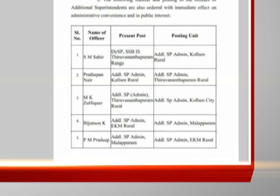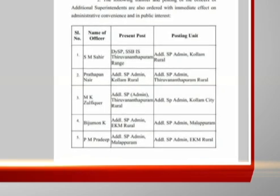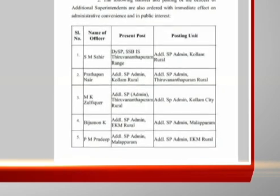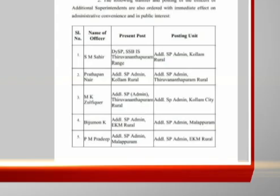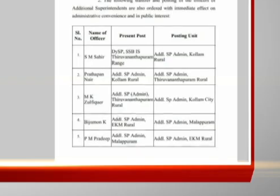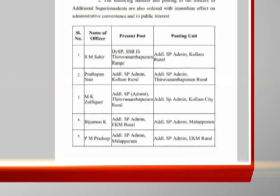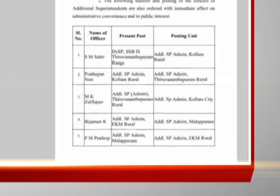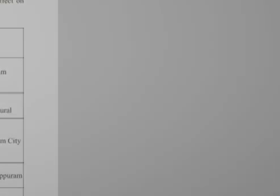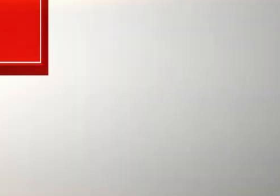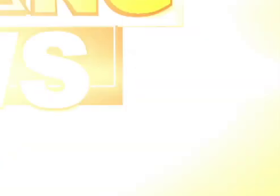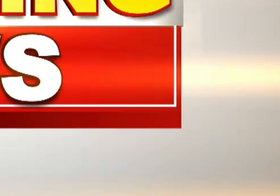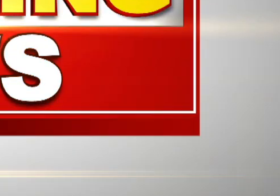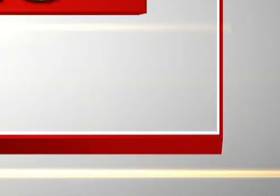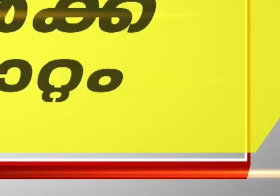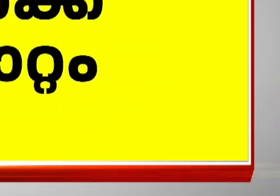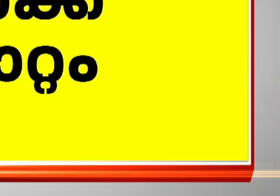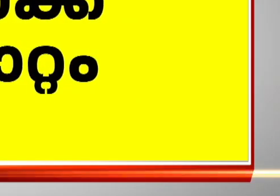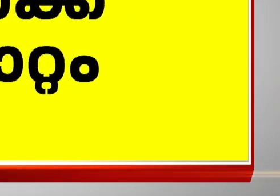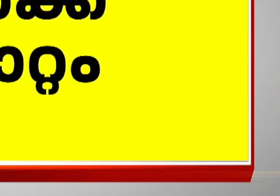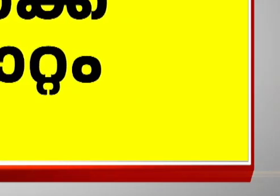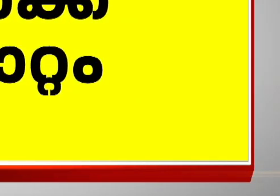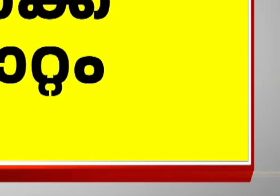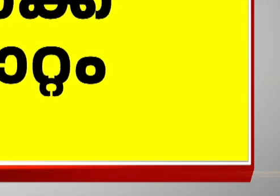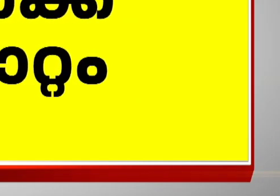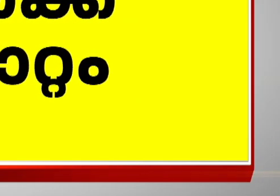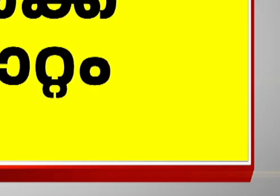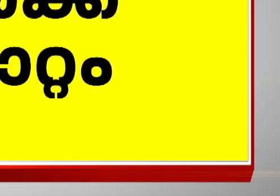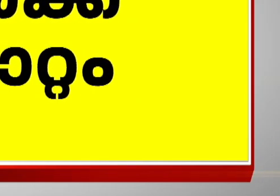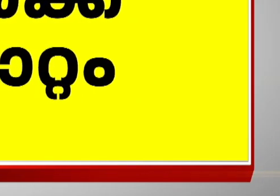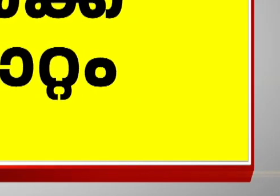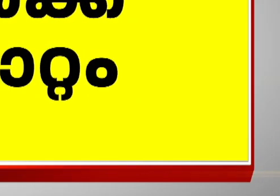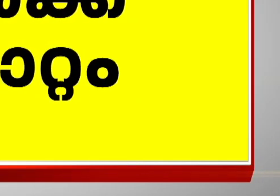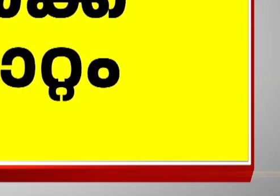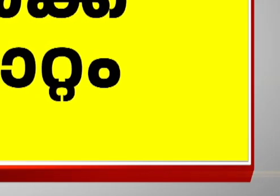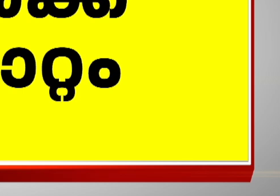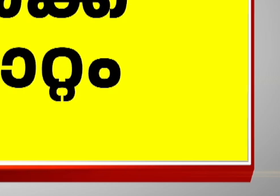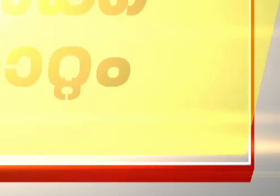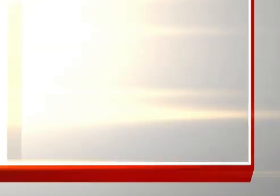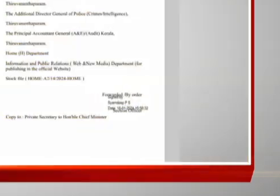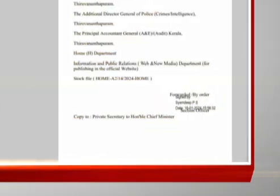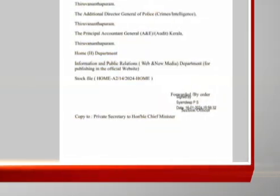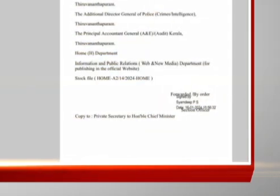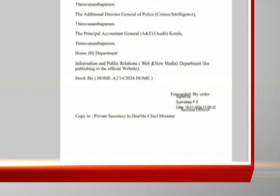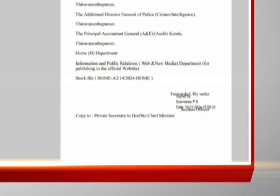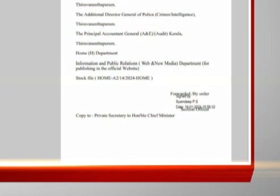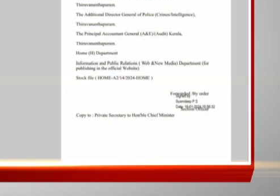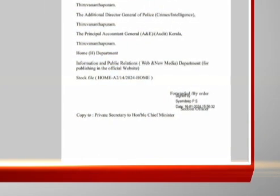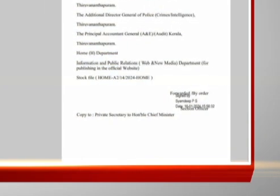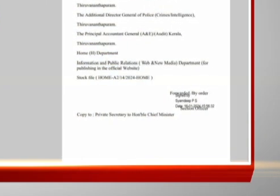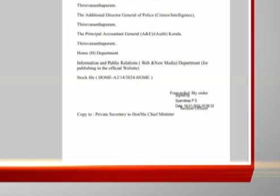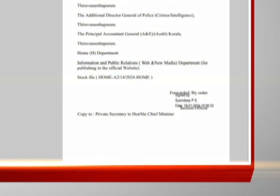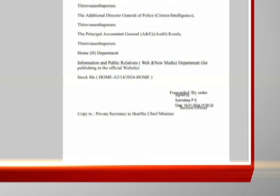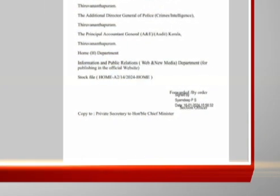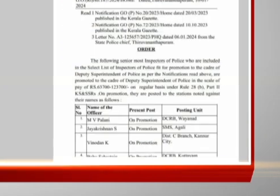നിയന്ത്രണങ്ങൾക്ക് വിധേയമായി നടപ്പിലാക്കേണ്ട ഒരു സ്ഥലം മാറ്റം ആഭ്യന്തര വകുപ്പ് നേരത്തെ നടത്തുന്നു എന്നുള്ളത് മാത്രമാണ്. കാരണം തെരഞ്ഞെടുപ്പ് നോട്ടിഫിക്കേഷൻ ഇറങ്ങിക്കഴിഞ്ഞാൽ